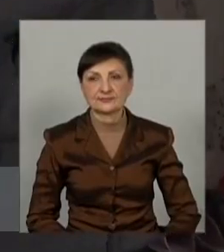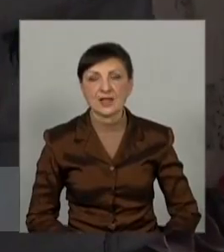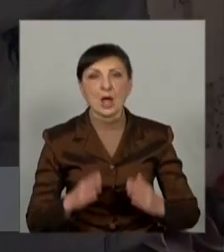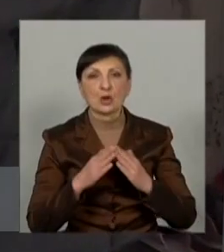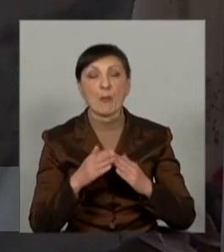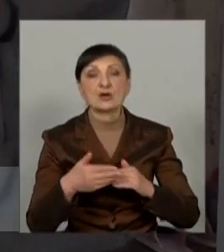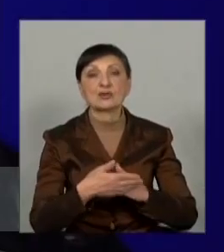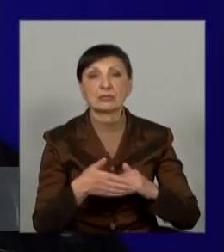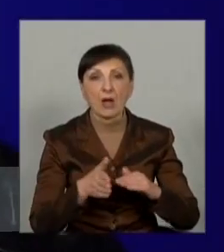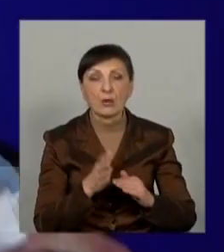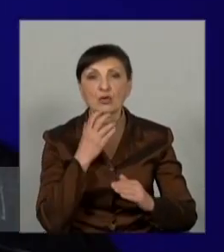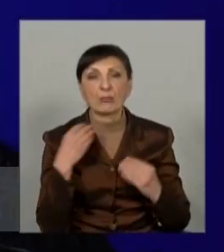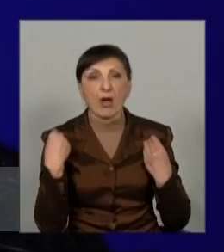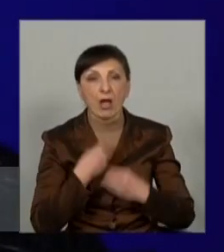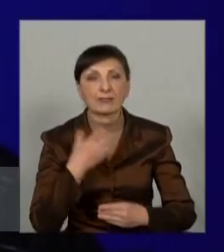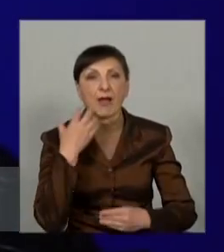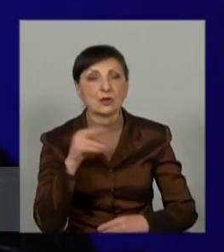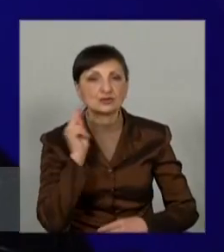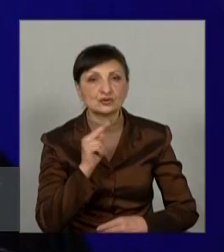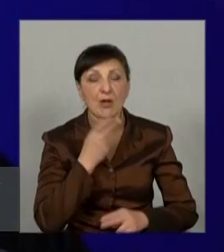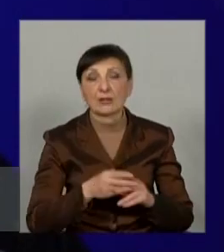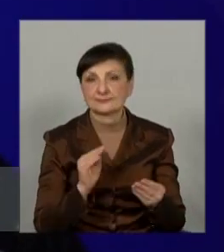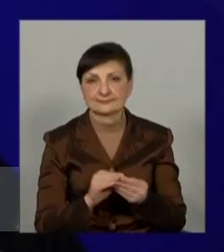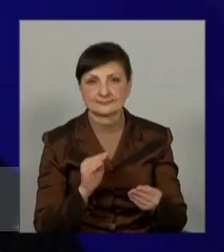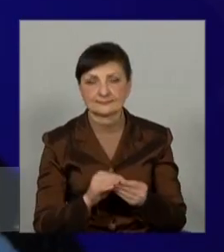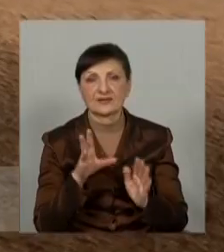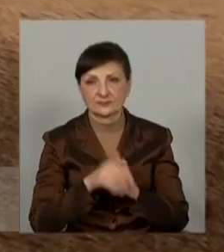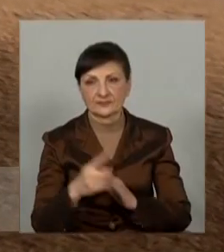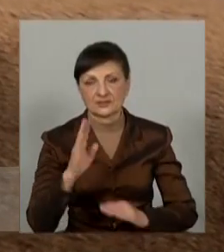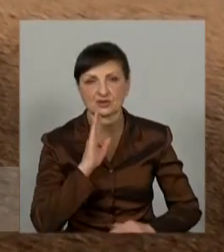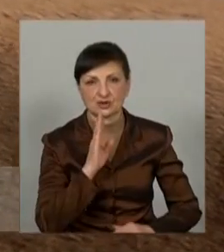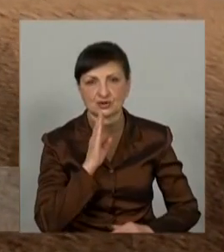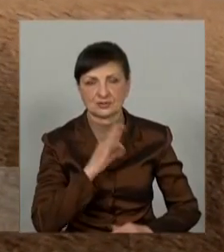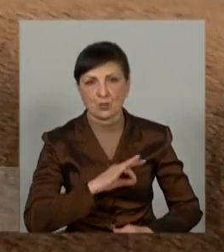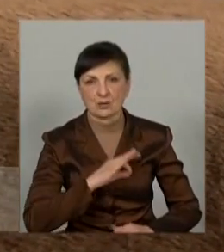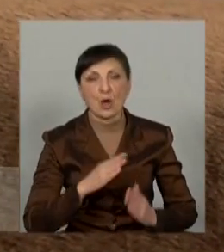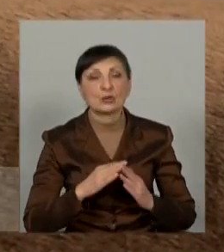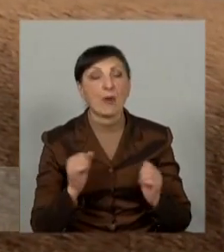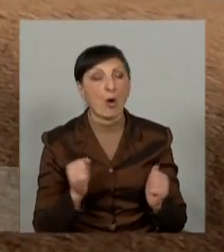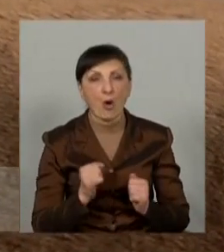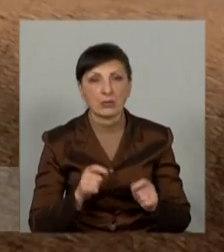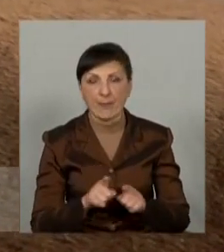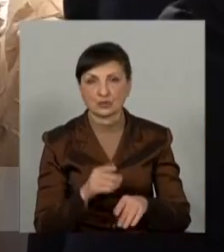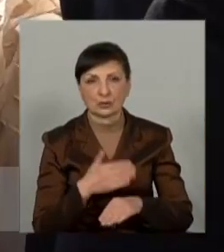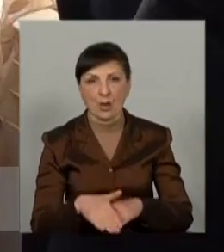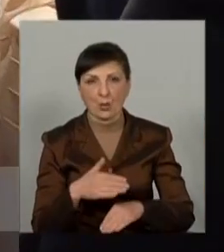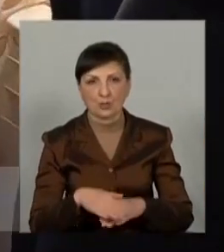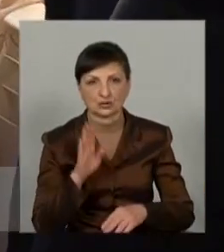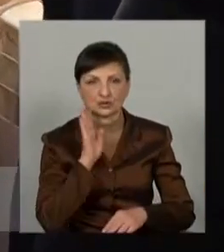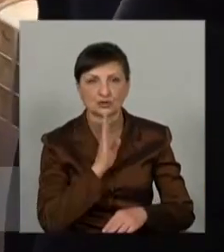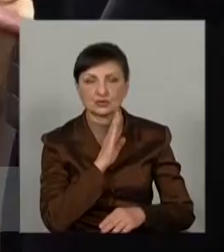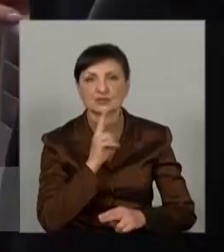Домашние тапочки, теплый халат и горячий чай – это неизменные атрибуты Валентины Ходенко. Дома холодно, как на улице, сетует